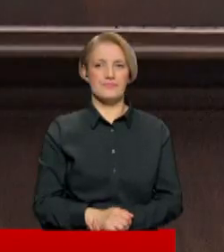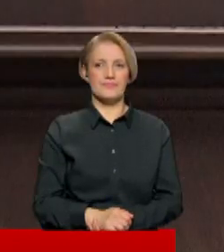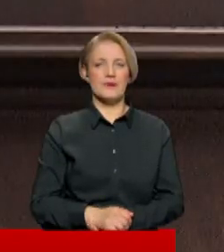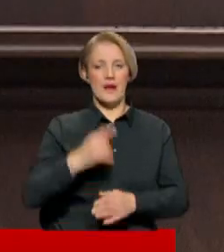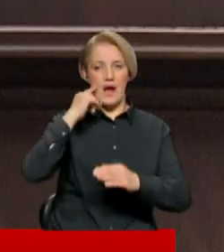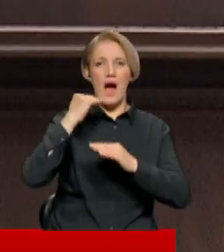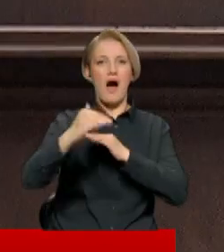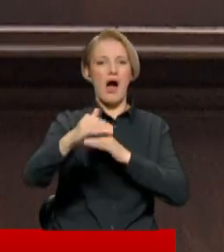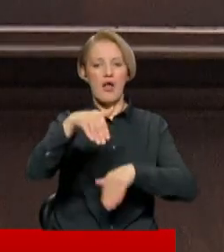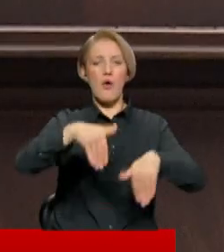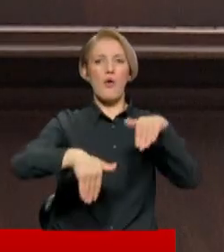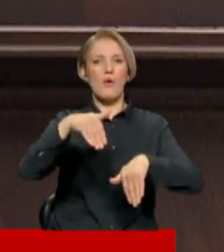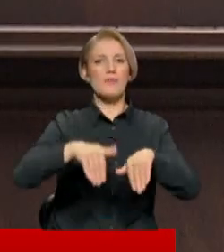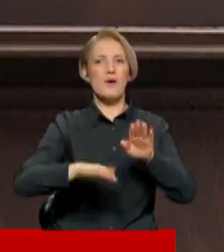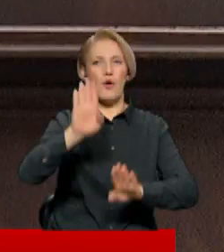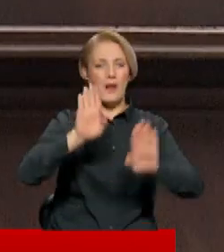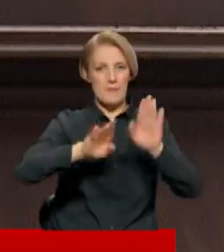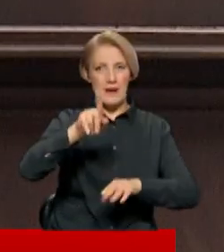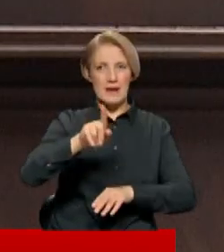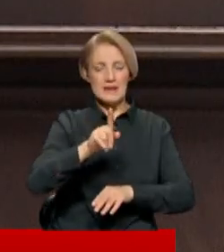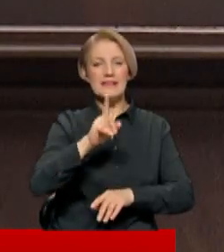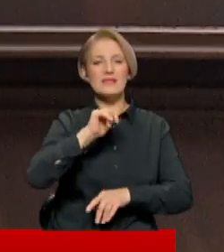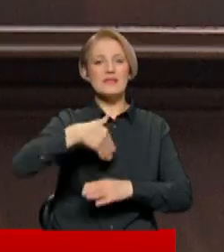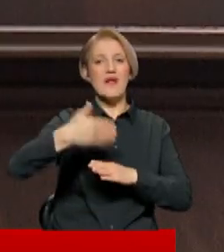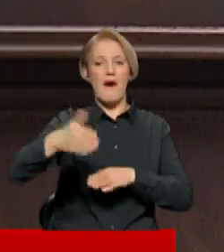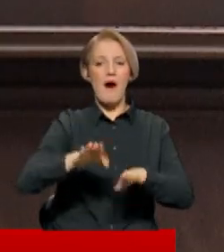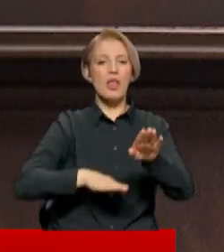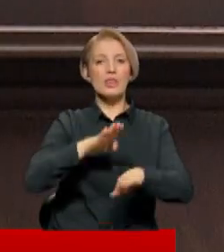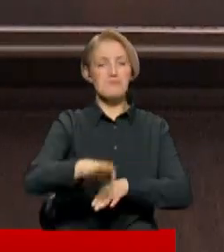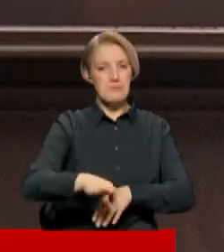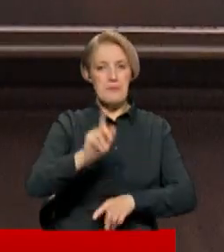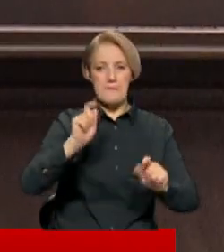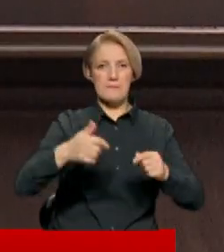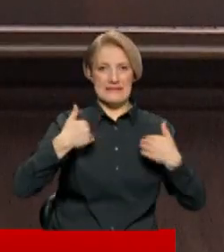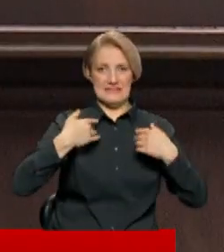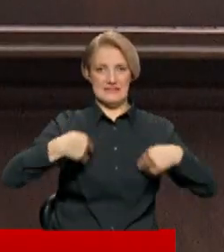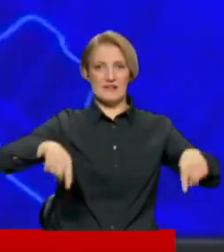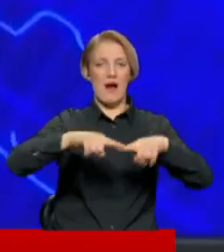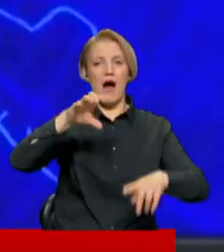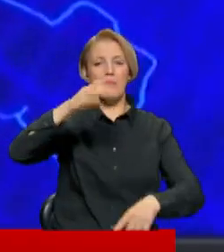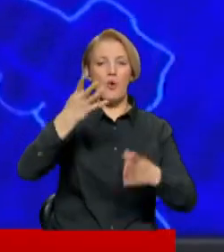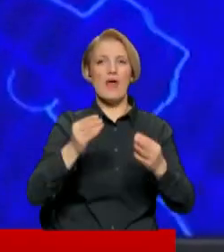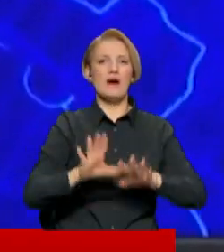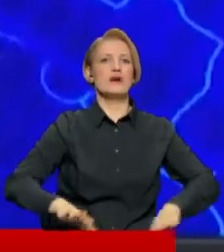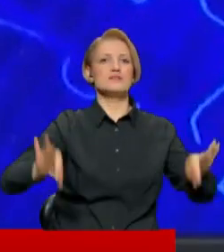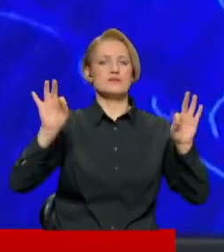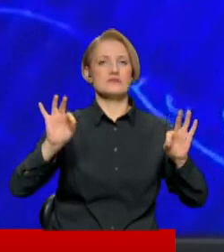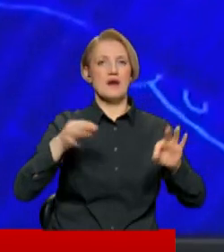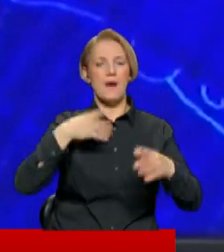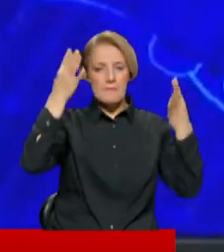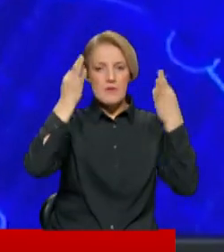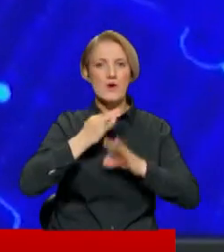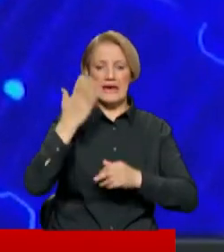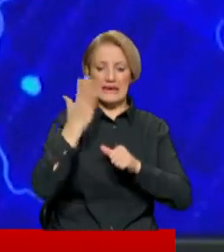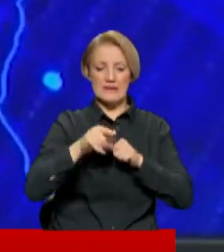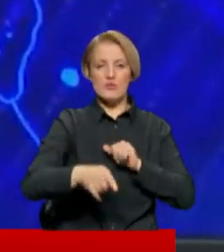halk oylaması dahil diğer adımları atmaya da biz AK Parti olarak hazırız başörtüsü yasağını kaldıran bu